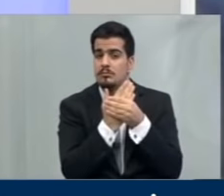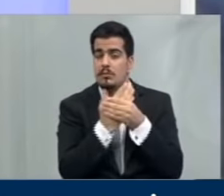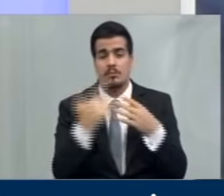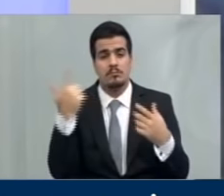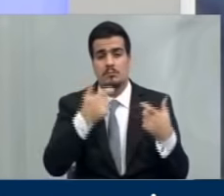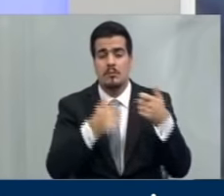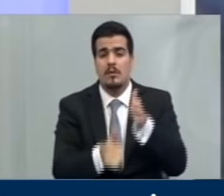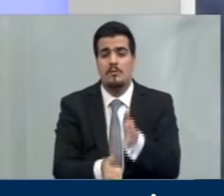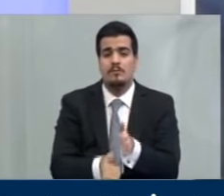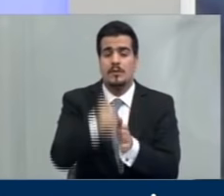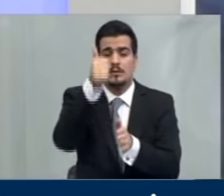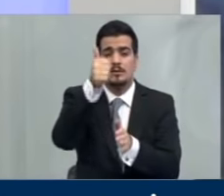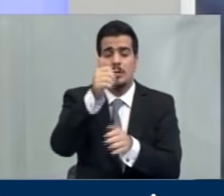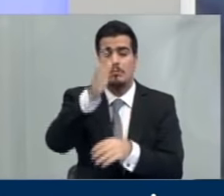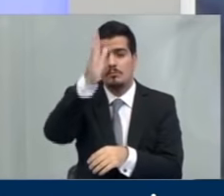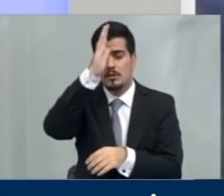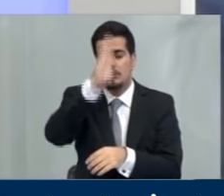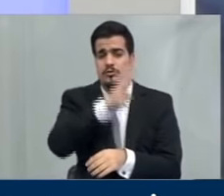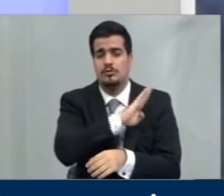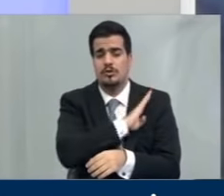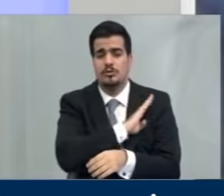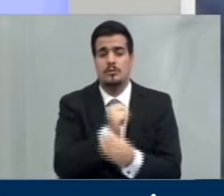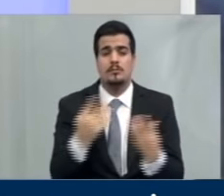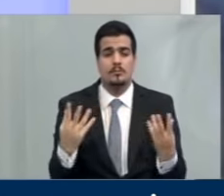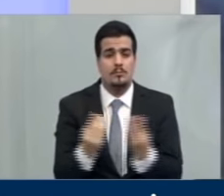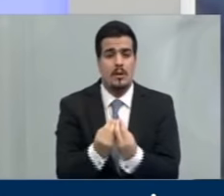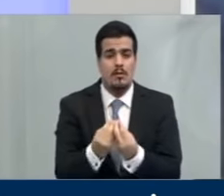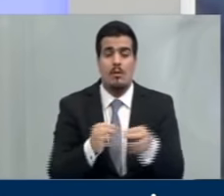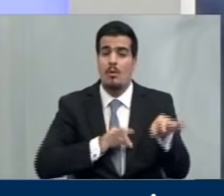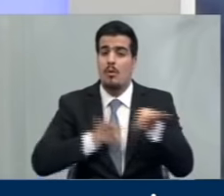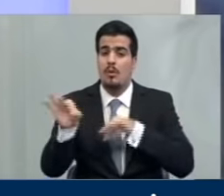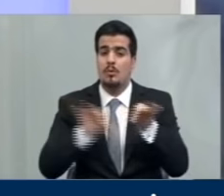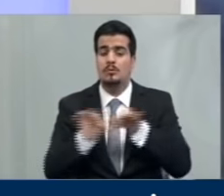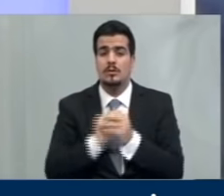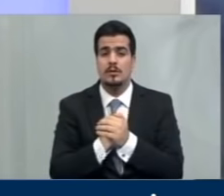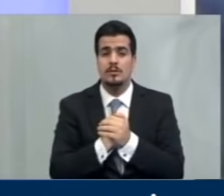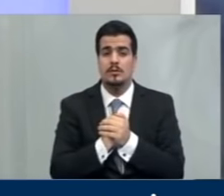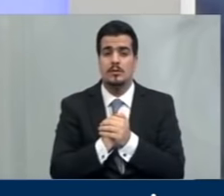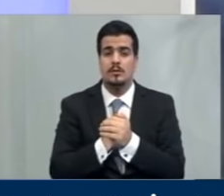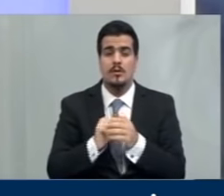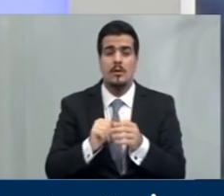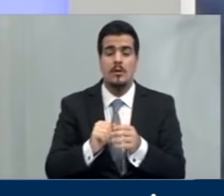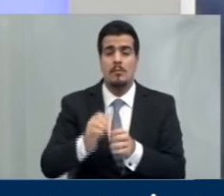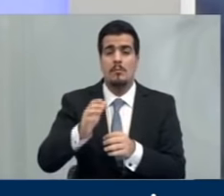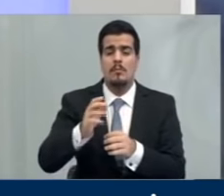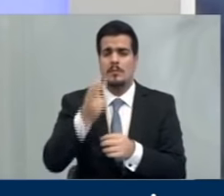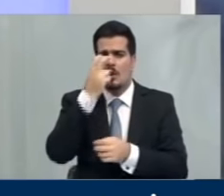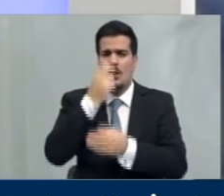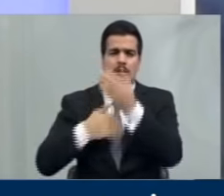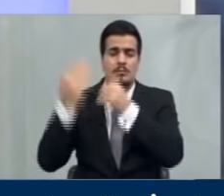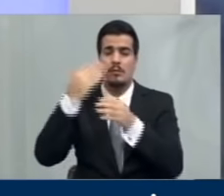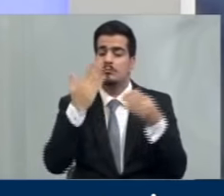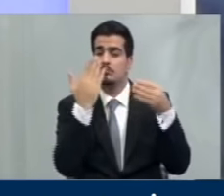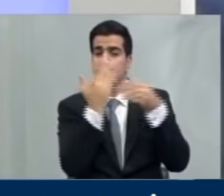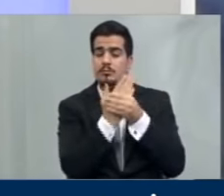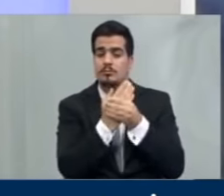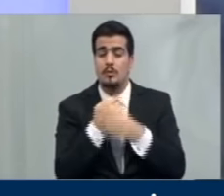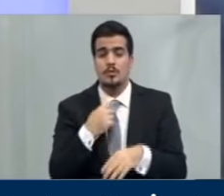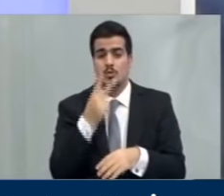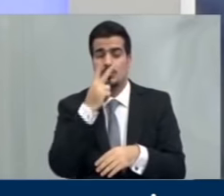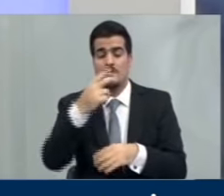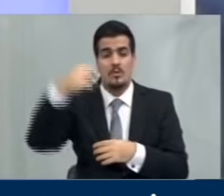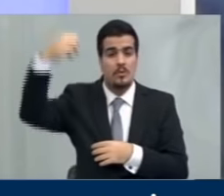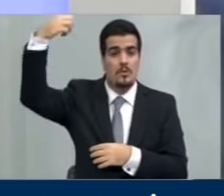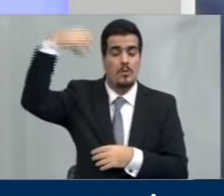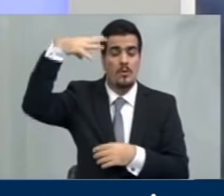المعركة الخالدة التي خطت في سفر التاريخ بأحرف من نور. هذه